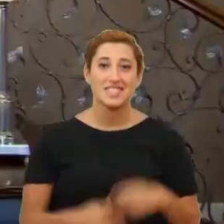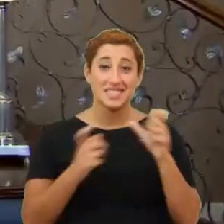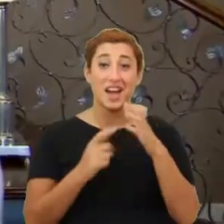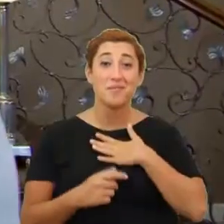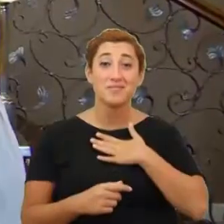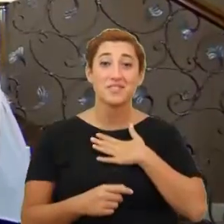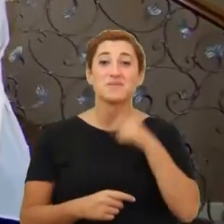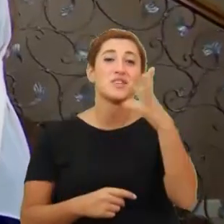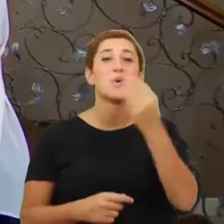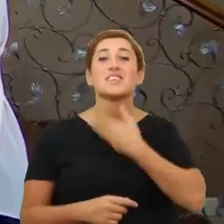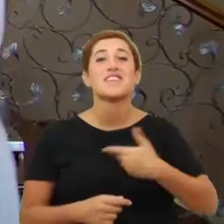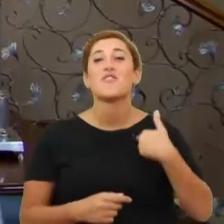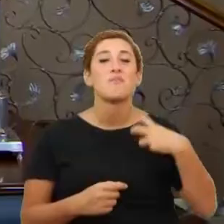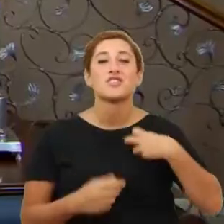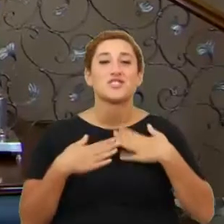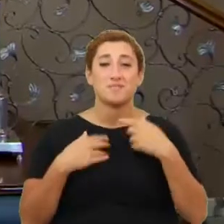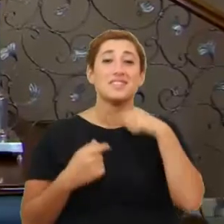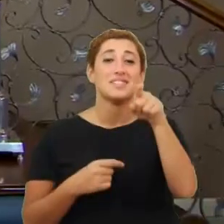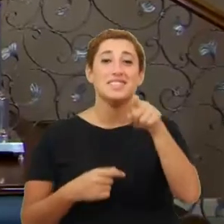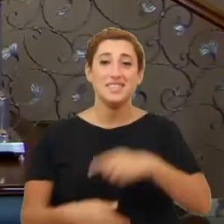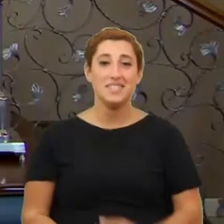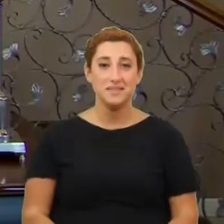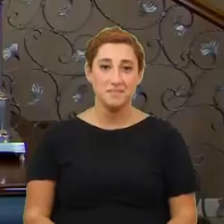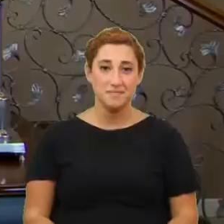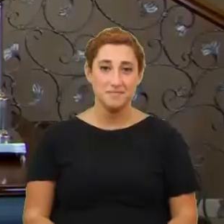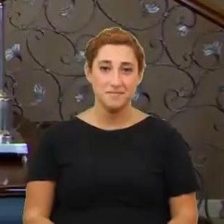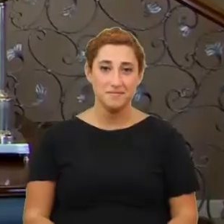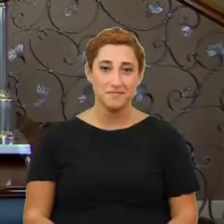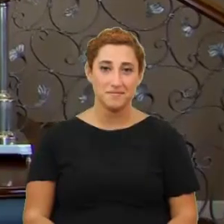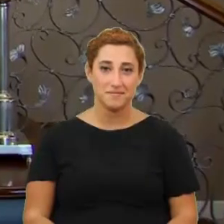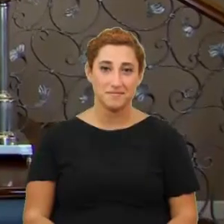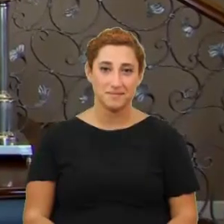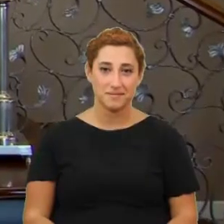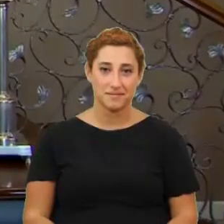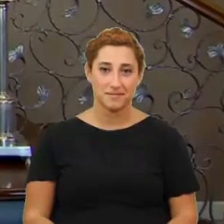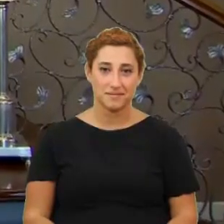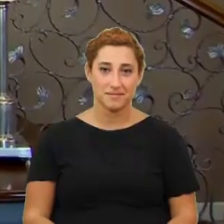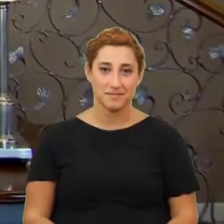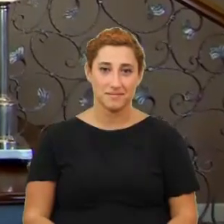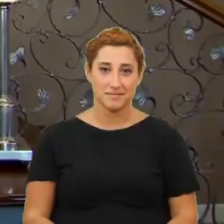Sarpışkom seni çok seviyorum aşkım. Ben de seni. Ay.